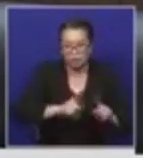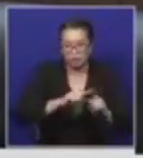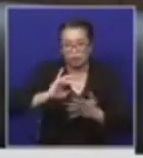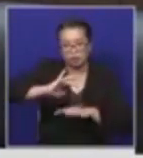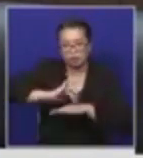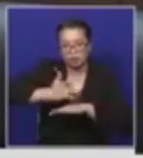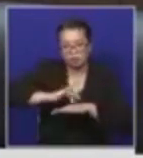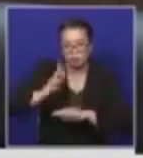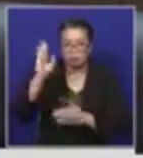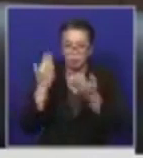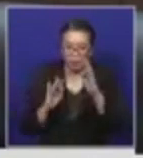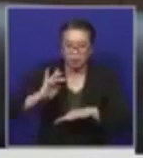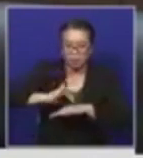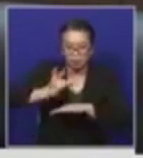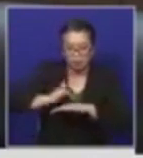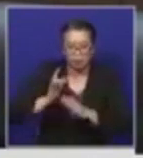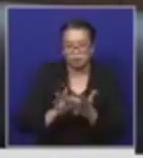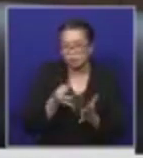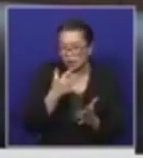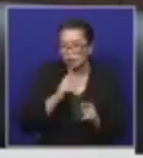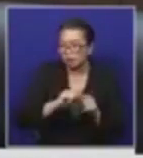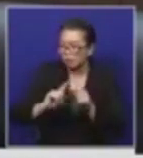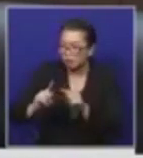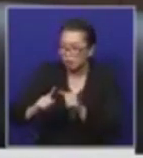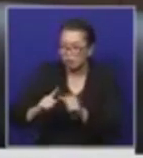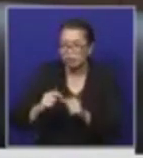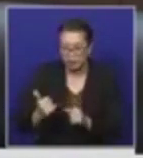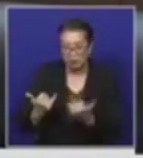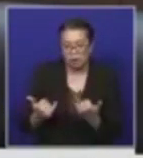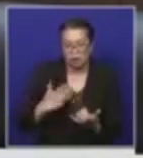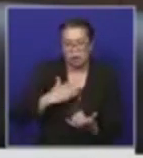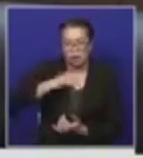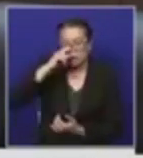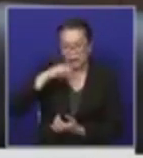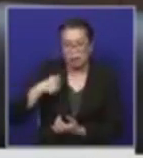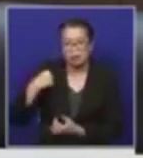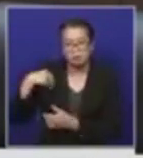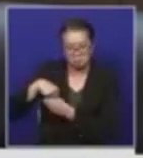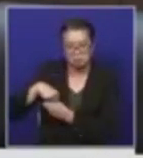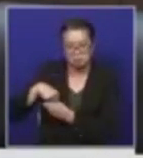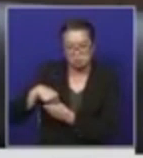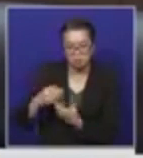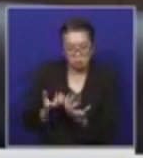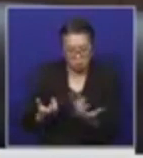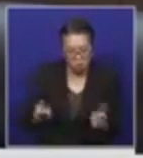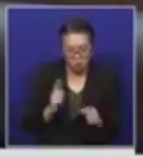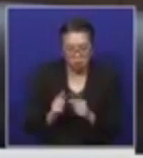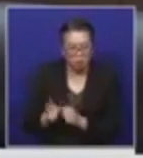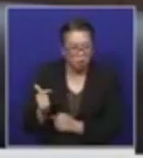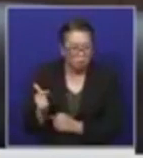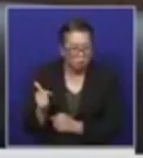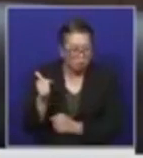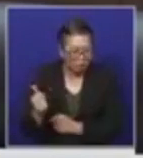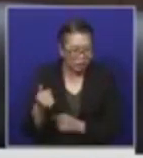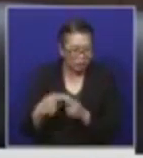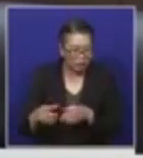รนะครับเพราะฉะนั้นอันนี้คือทรัพยากรต้นทุนของเราที่มีอยู่สิ่งเหล่านี้ต่างหากนะครับกลุ่มประเทศที่จะทําความ